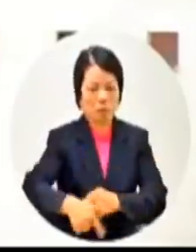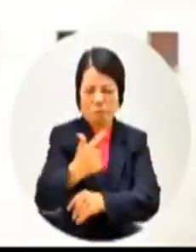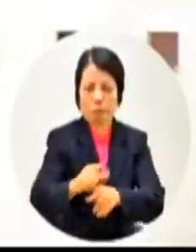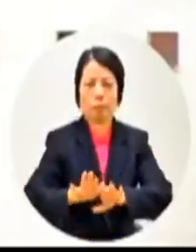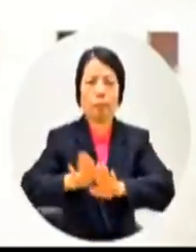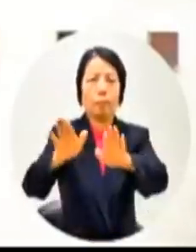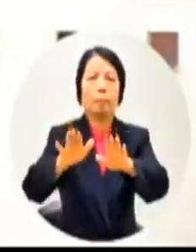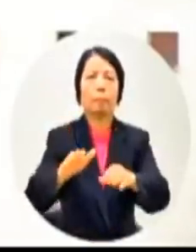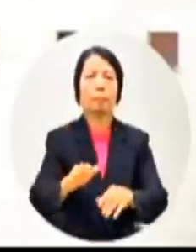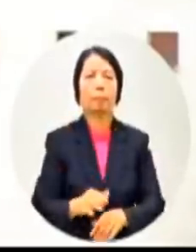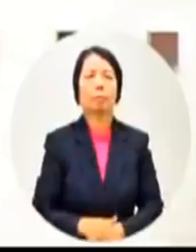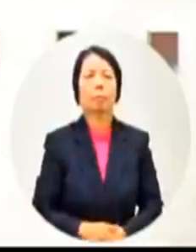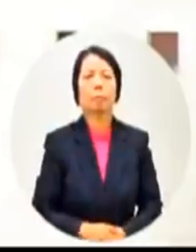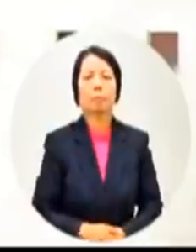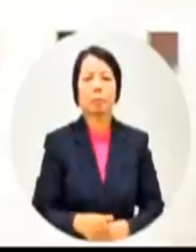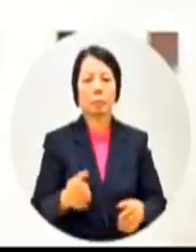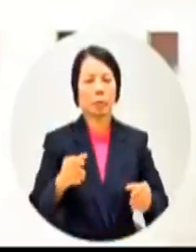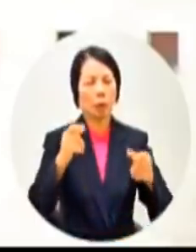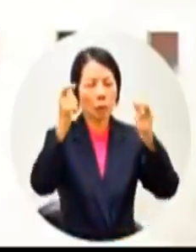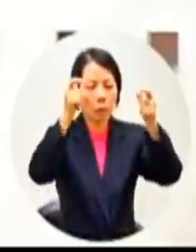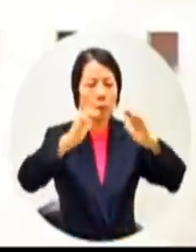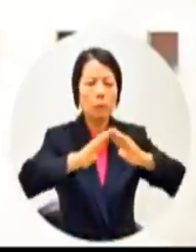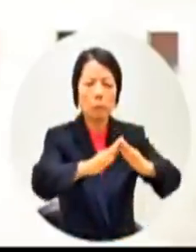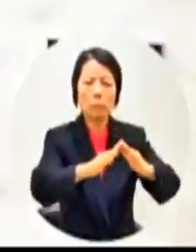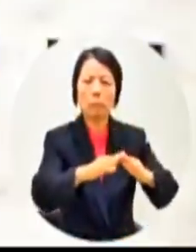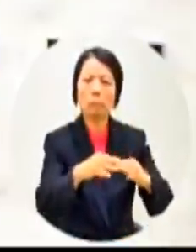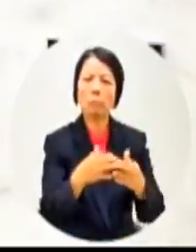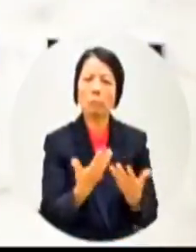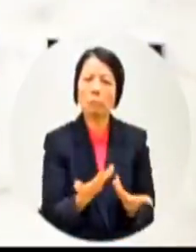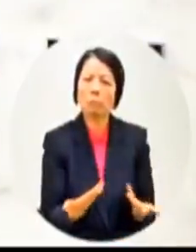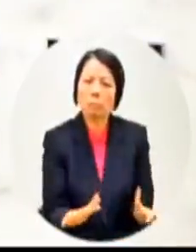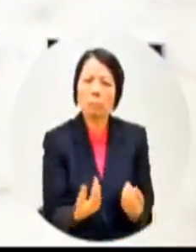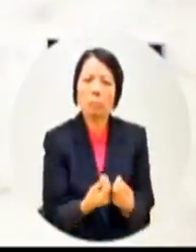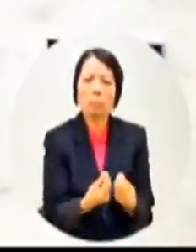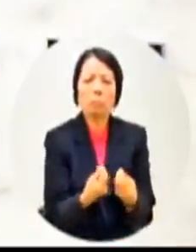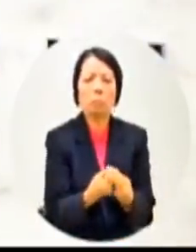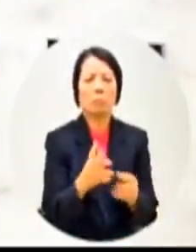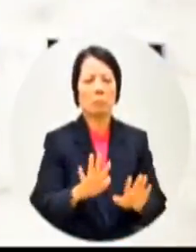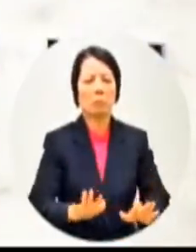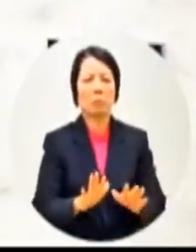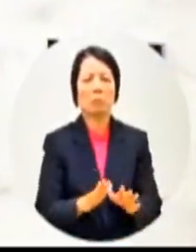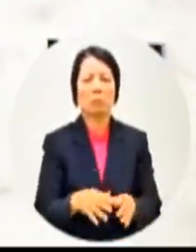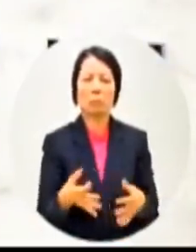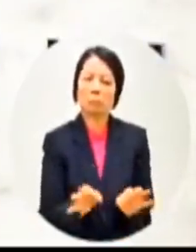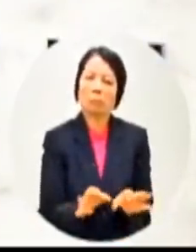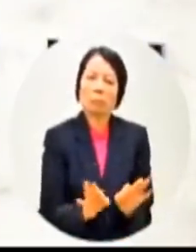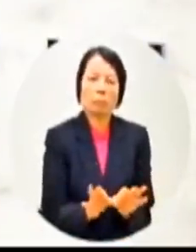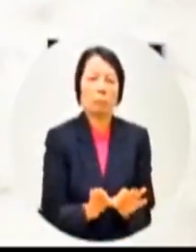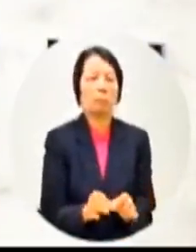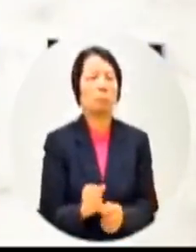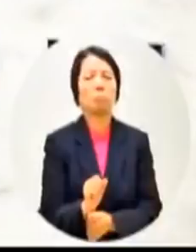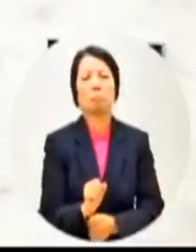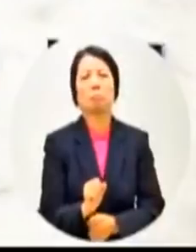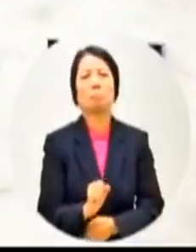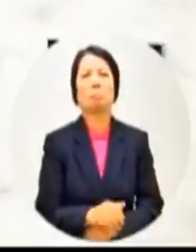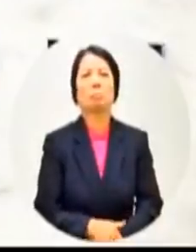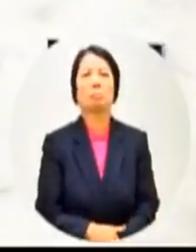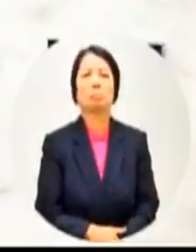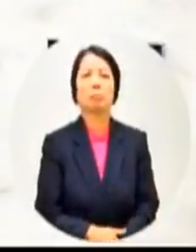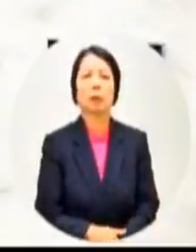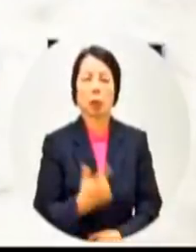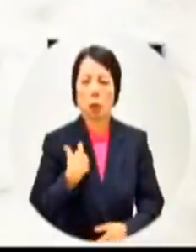时间可以消耗跟浪费？可能已经不多了，我们必须要赶快集中所有的力